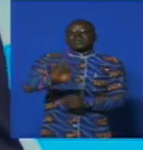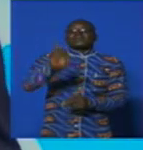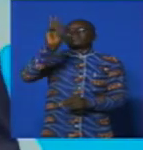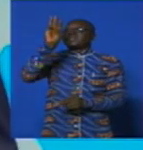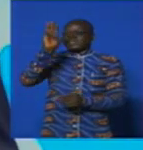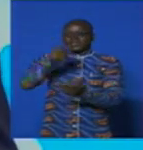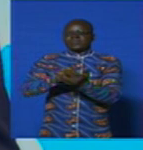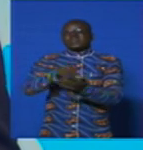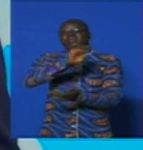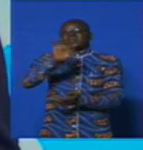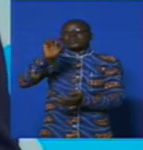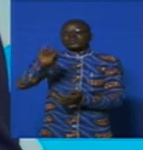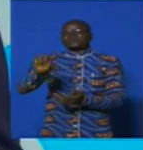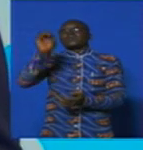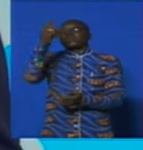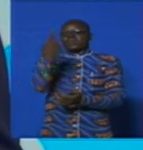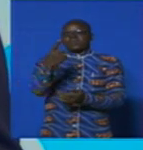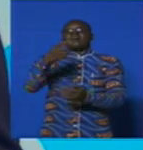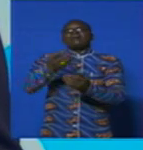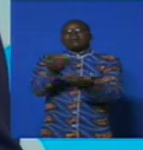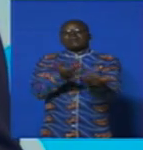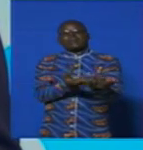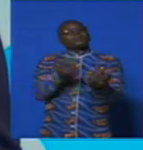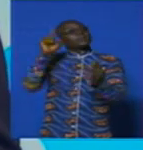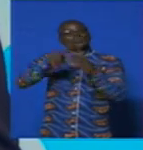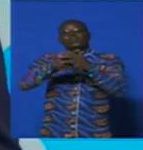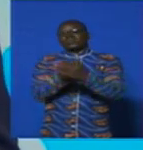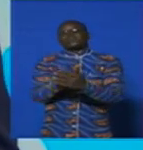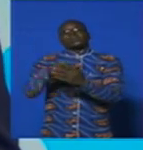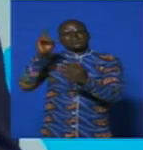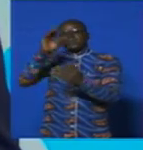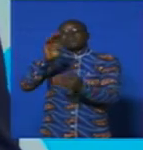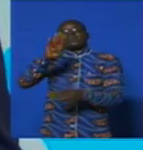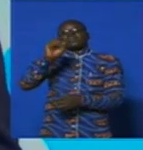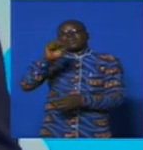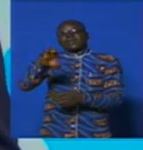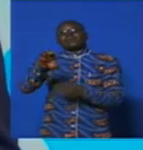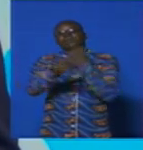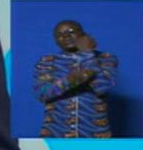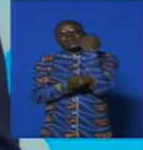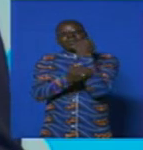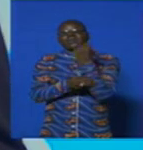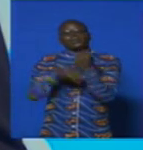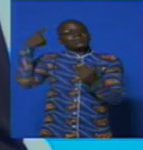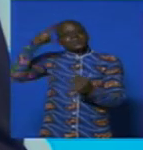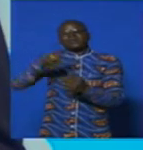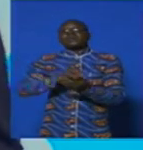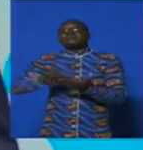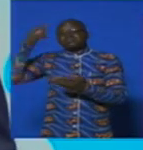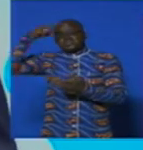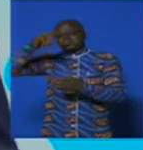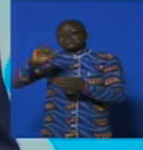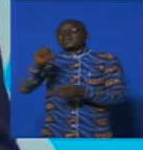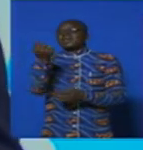96 771. En attendant de revenir sur le démarrage officiel du bac à Ouaïga, intéressons-nous à l'examen dans les hauts bassins. 14